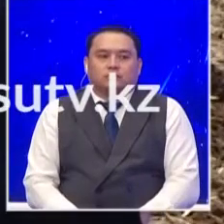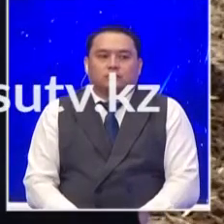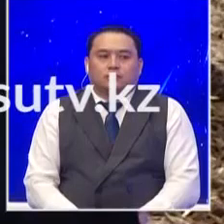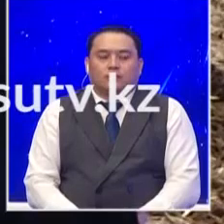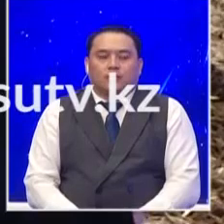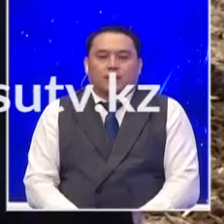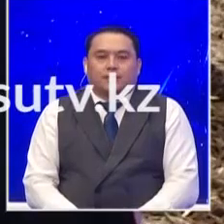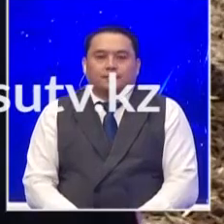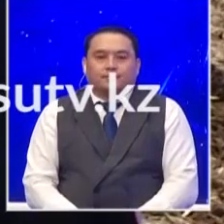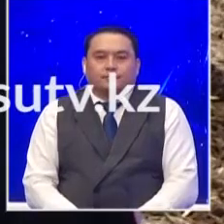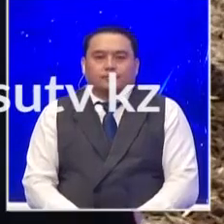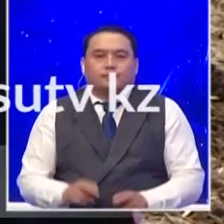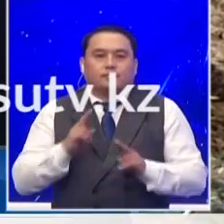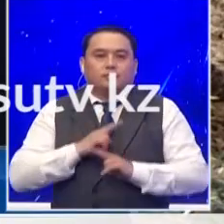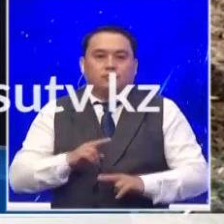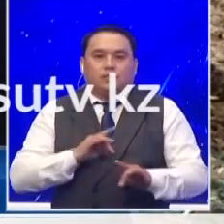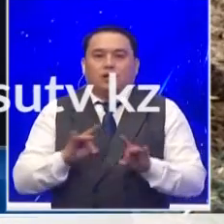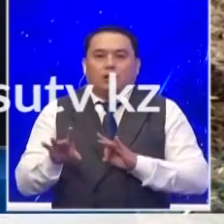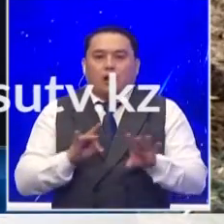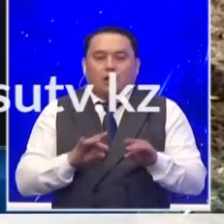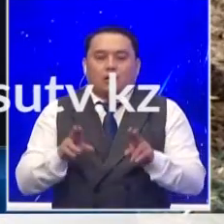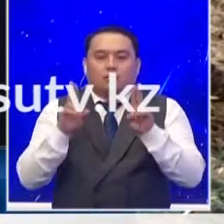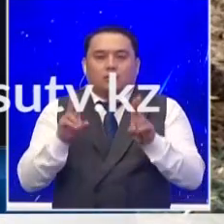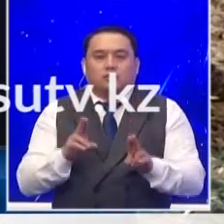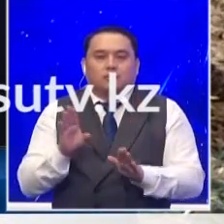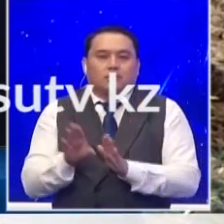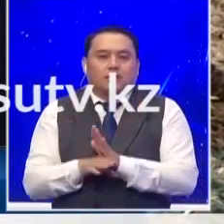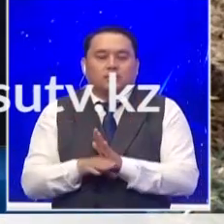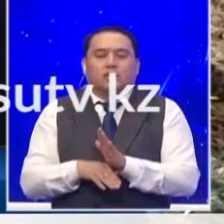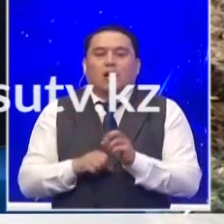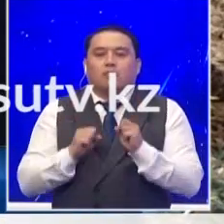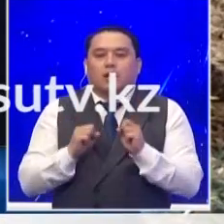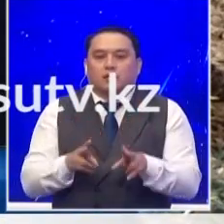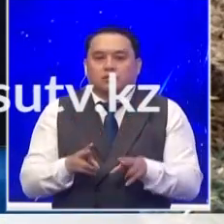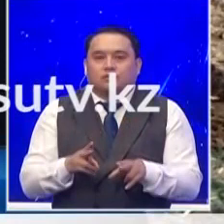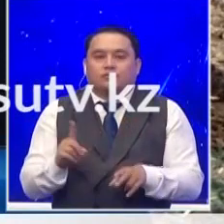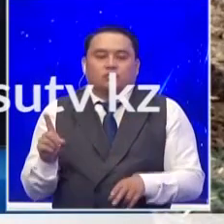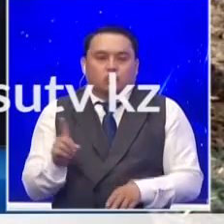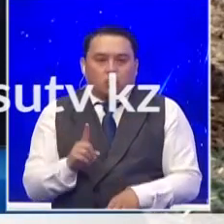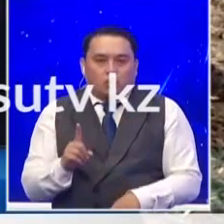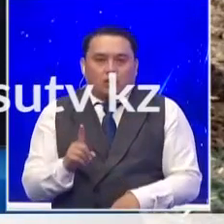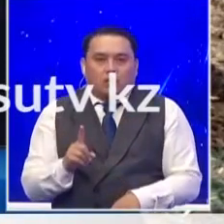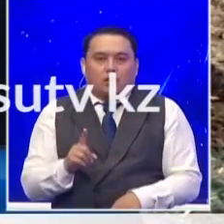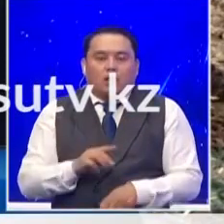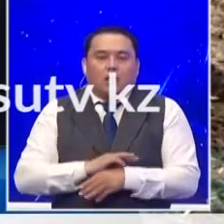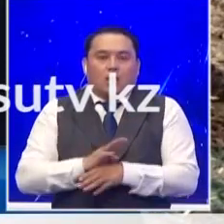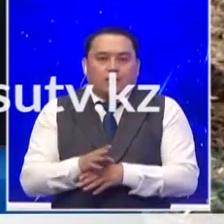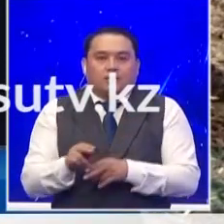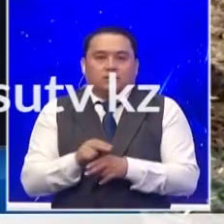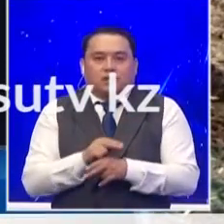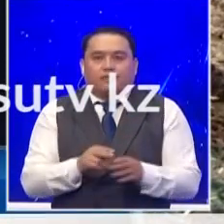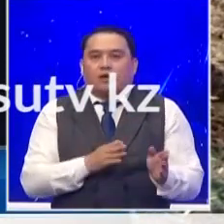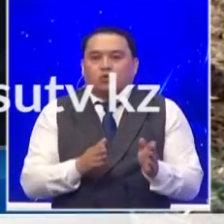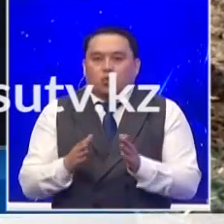Работу профилактическую разъяснили о необходимости соблюдения правил пожарной безопасности, в том числе содержание в исправном